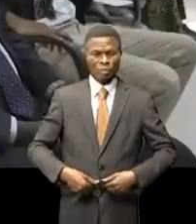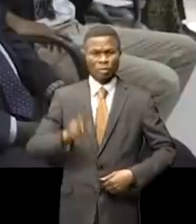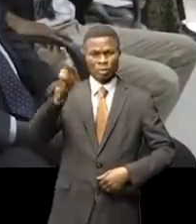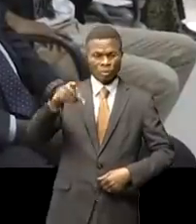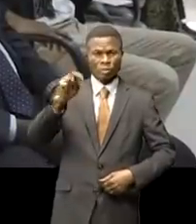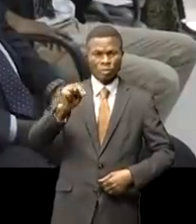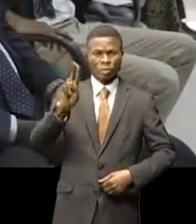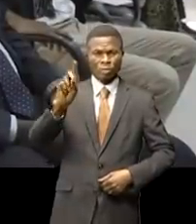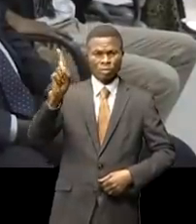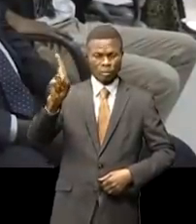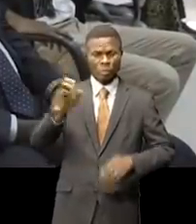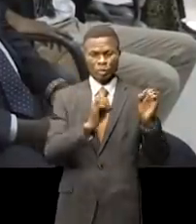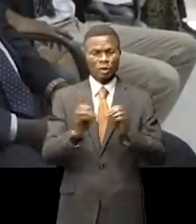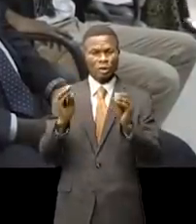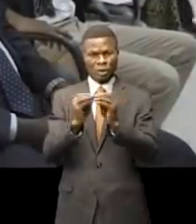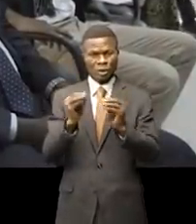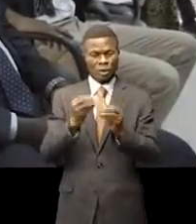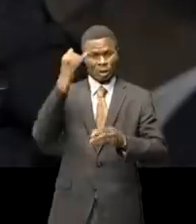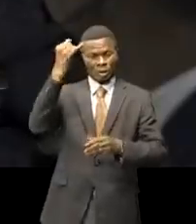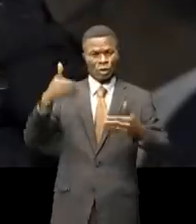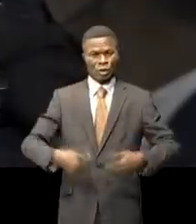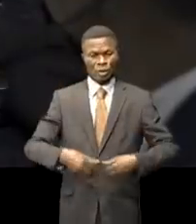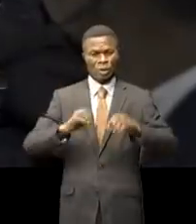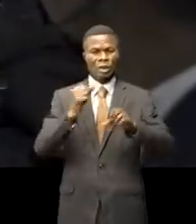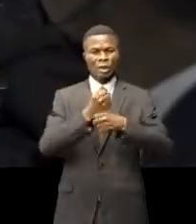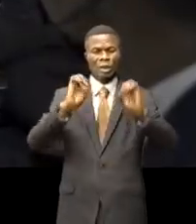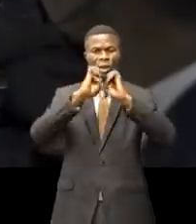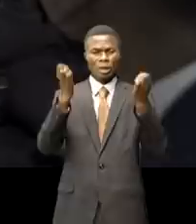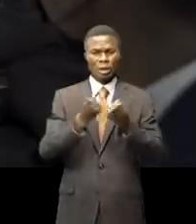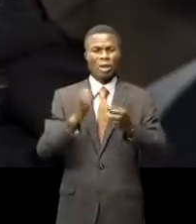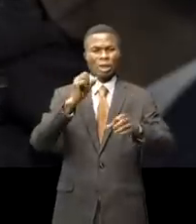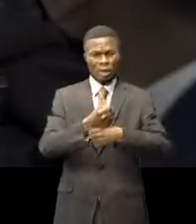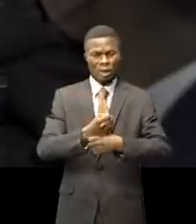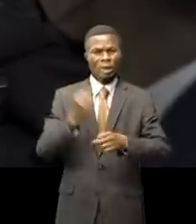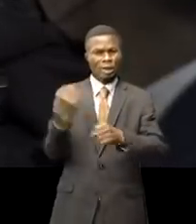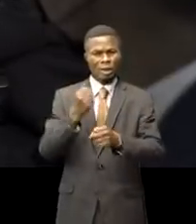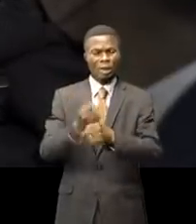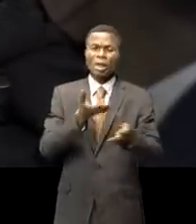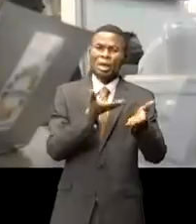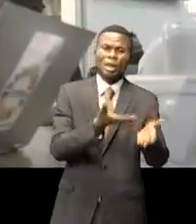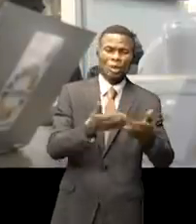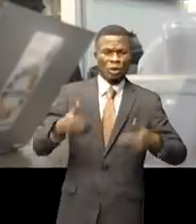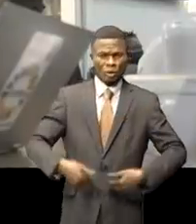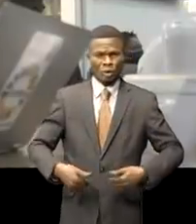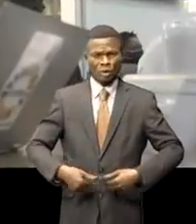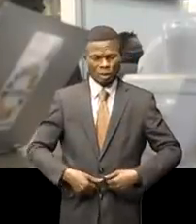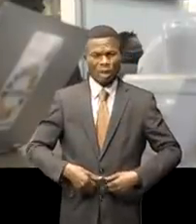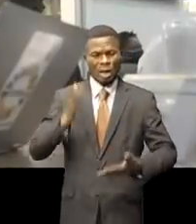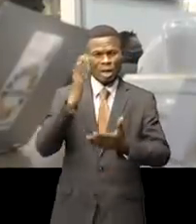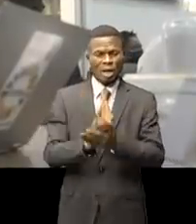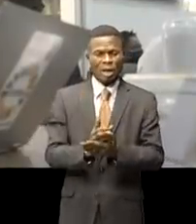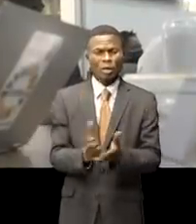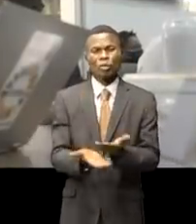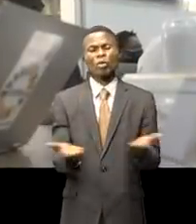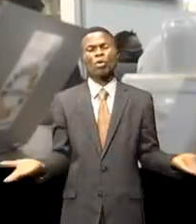a organisé une réunion à l'intention des jeunes entrepreneurs sur la création d'emplois pour aider les jeunes à sortir dans